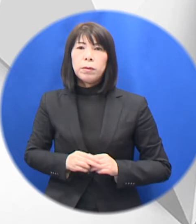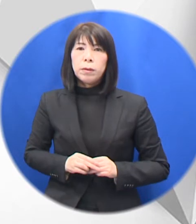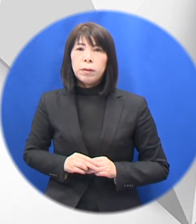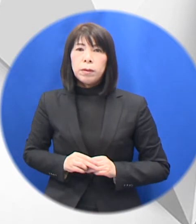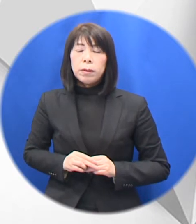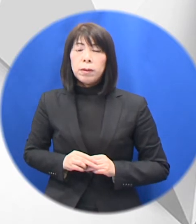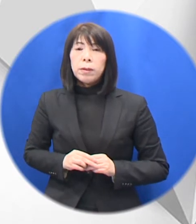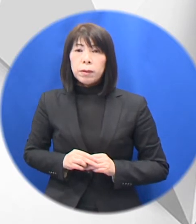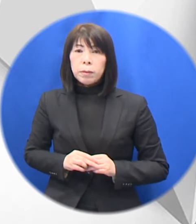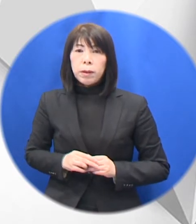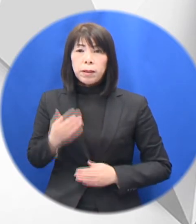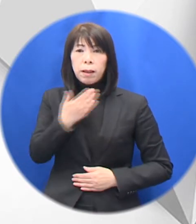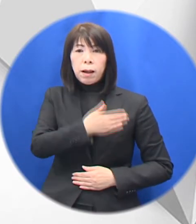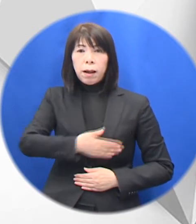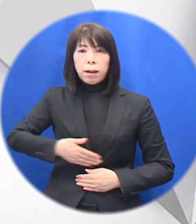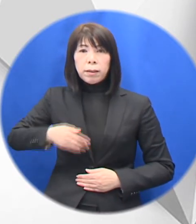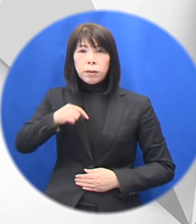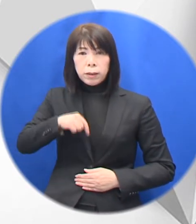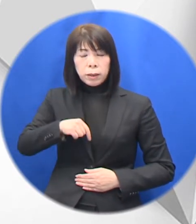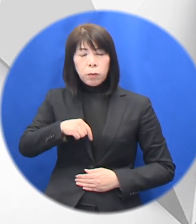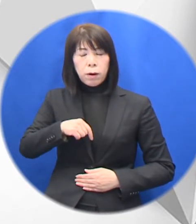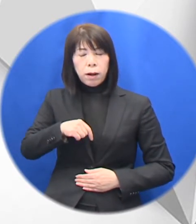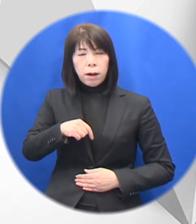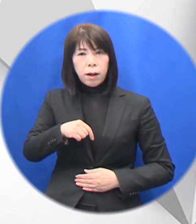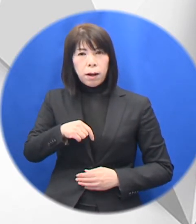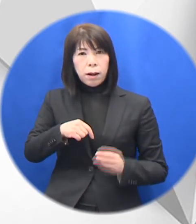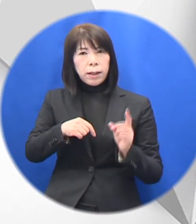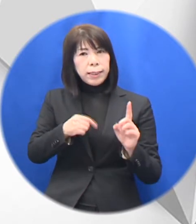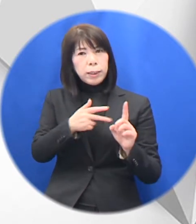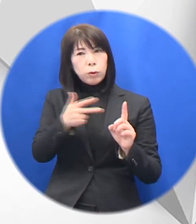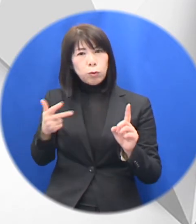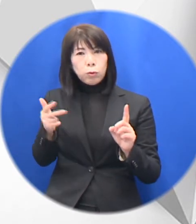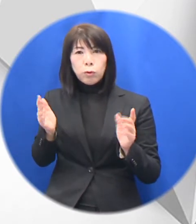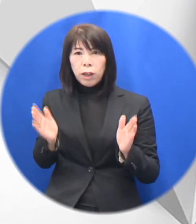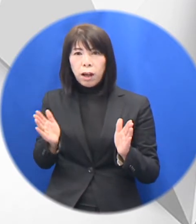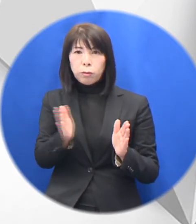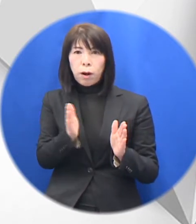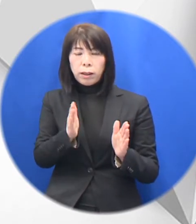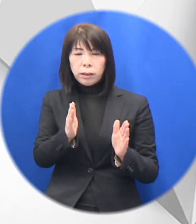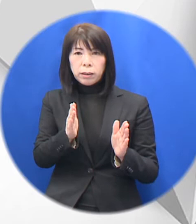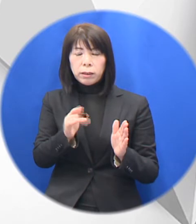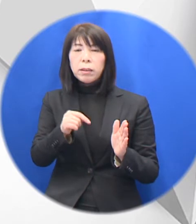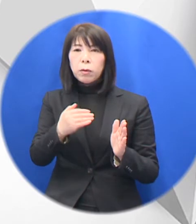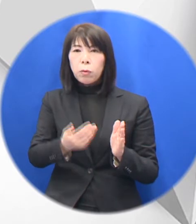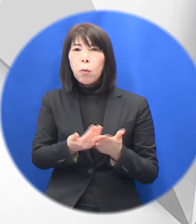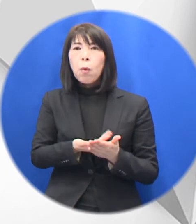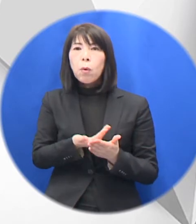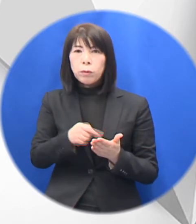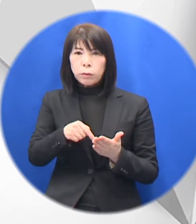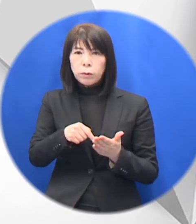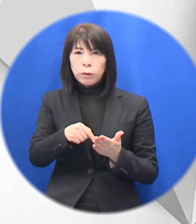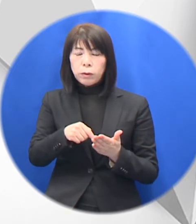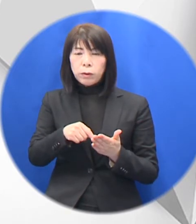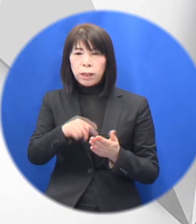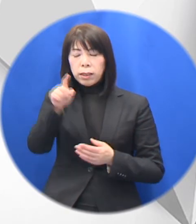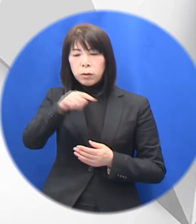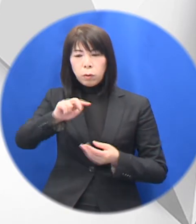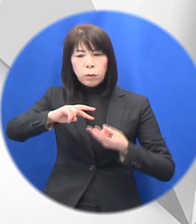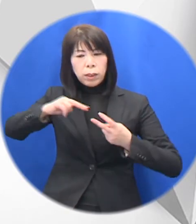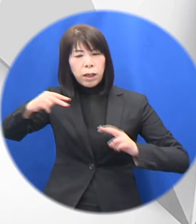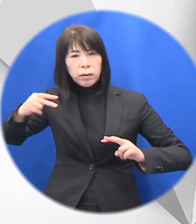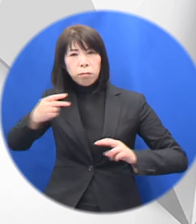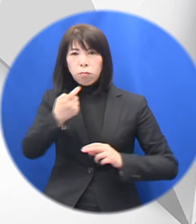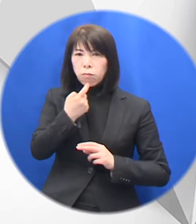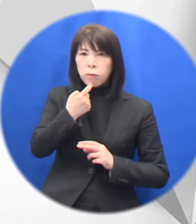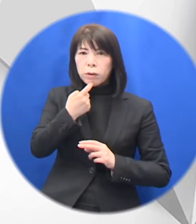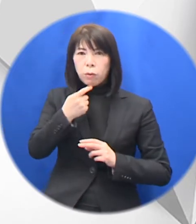また体内には数日から1週間程度残るのみ、人の遺伝子に影響を及ぼすことはありません